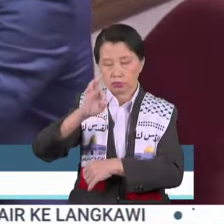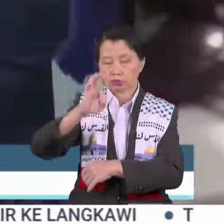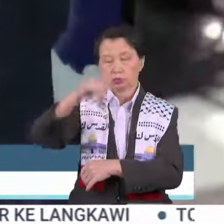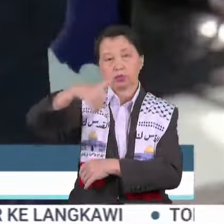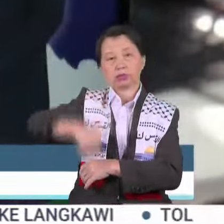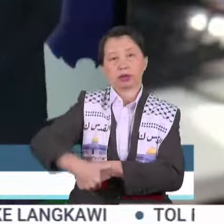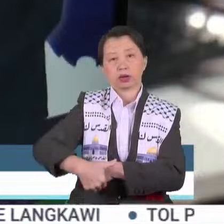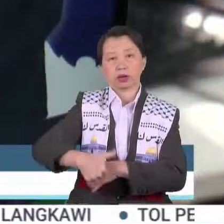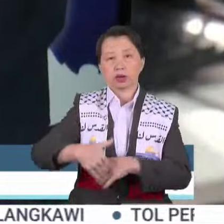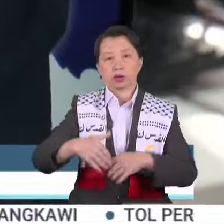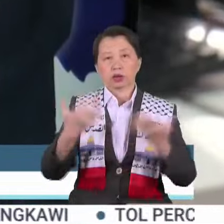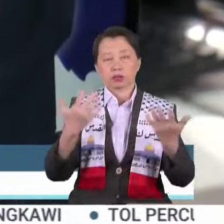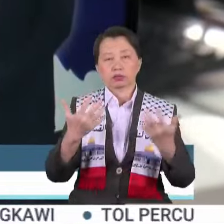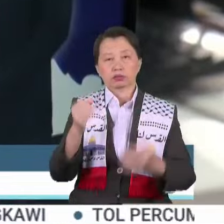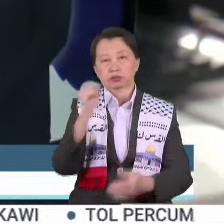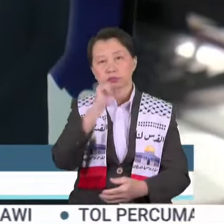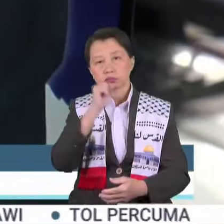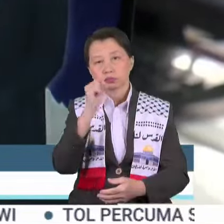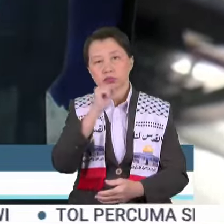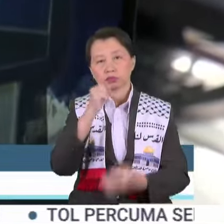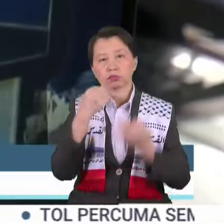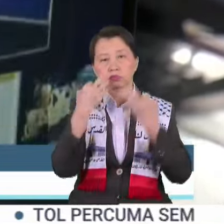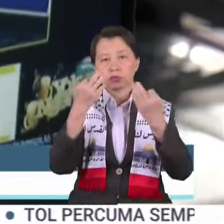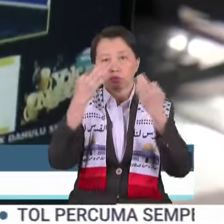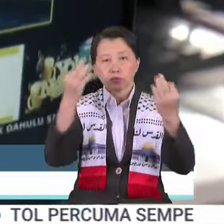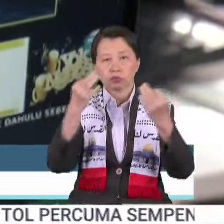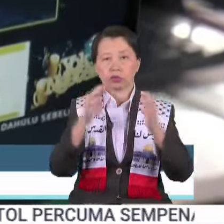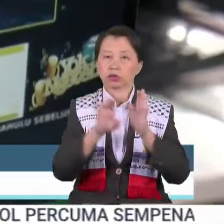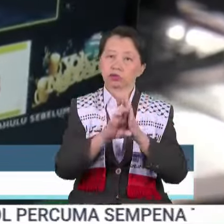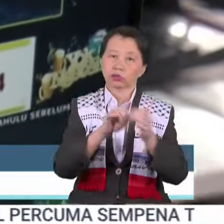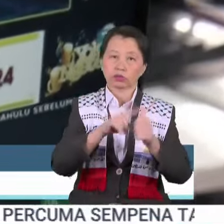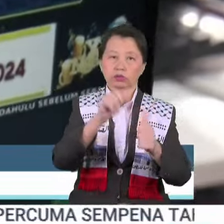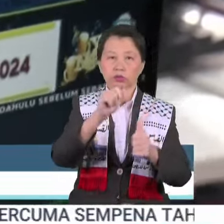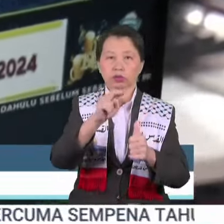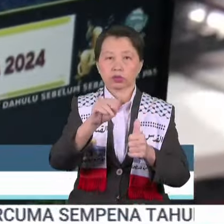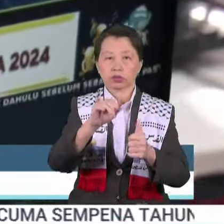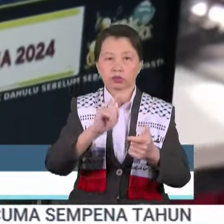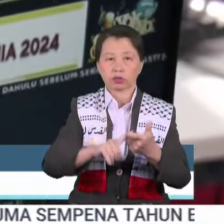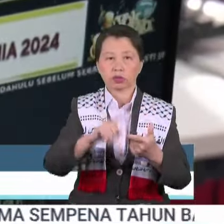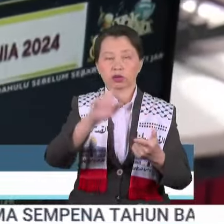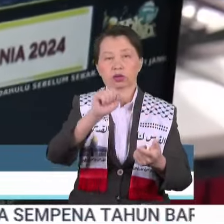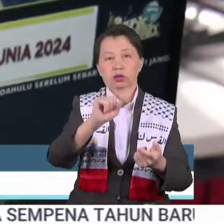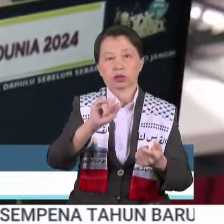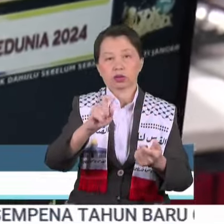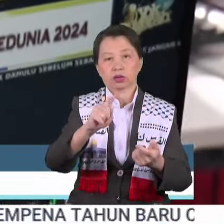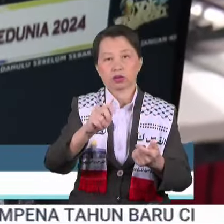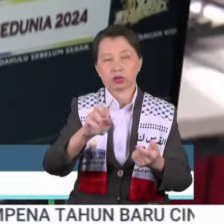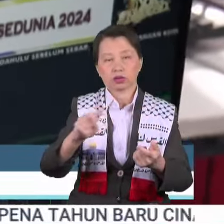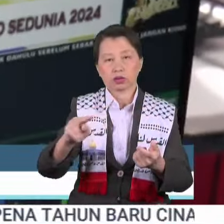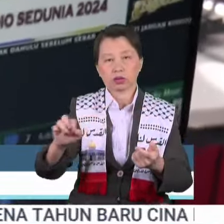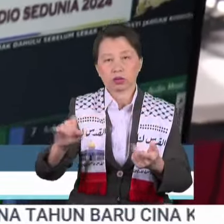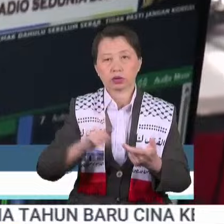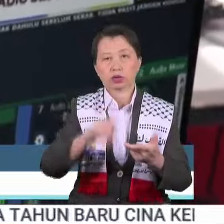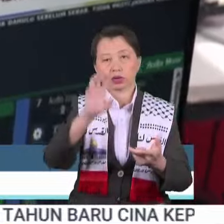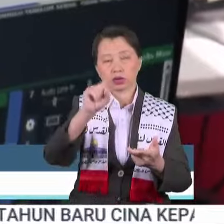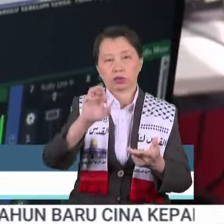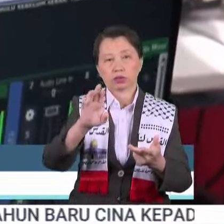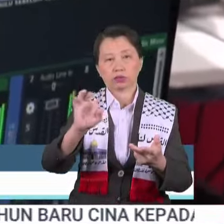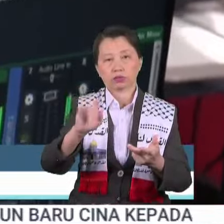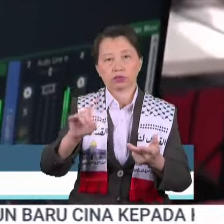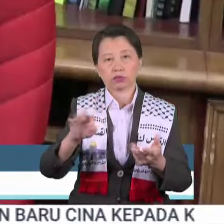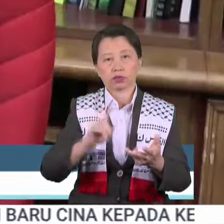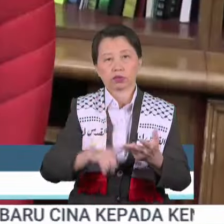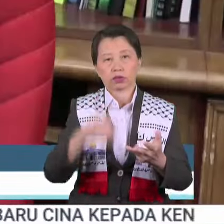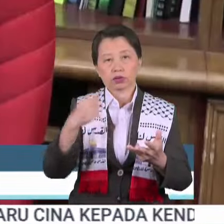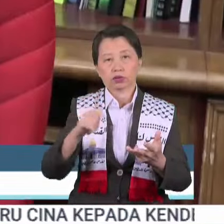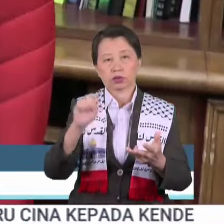malam. Konsert dibarisi artis terkemuka tanah air antaranya Aina Abdul, Siti Nurjana, Sufian Suhaimi dan